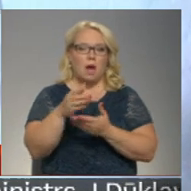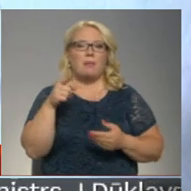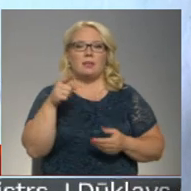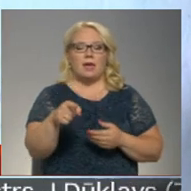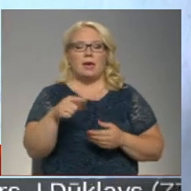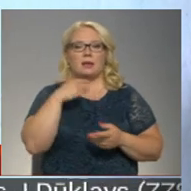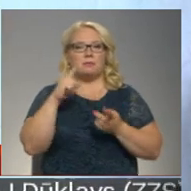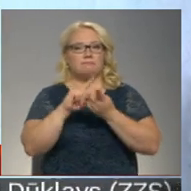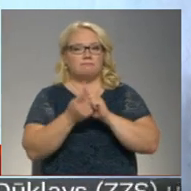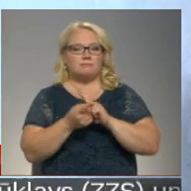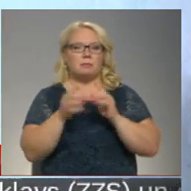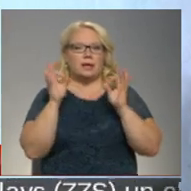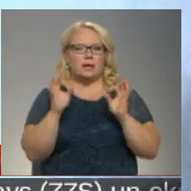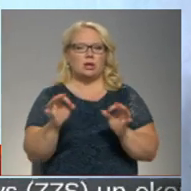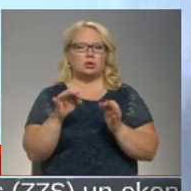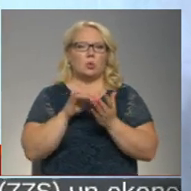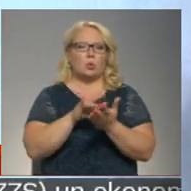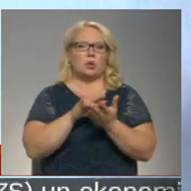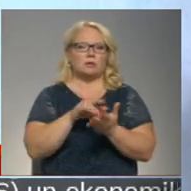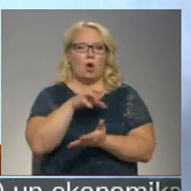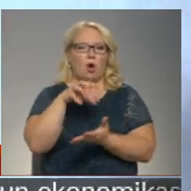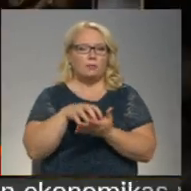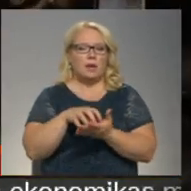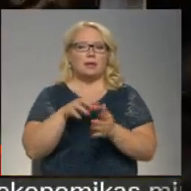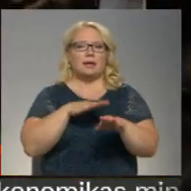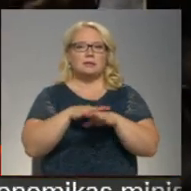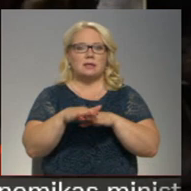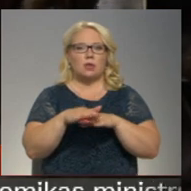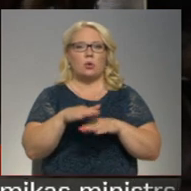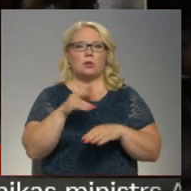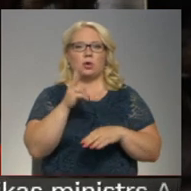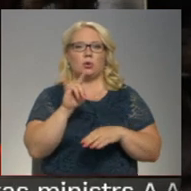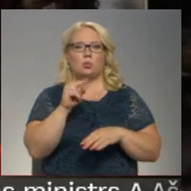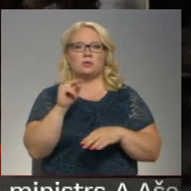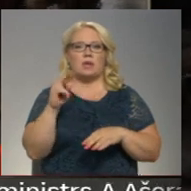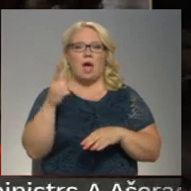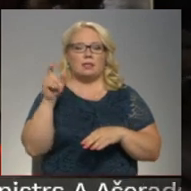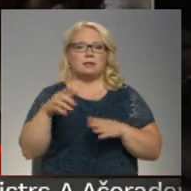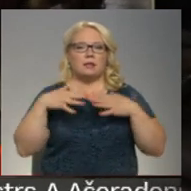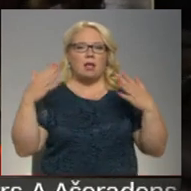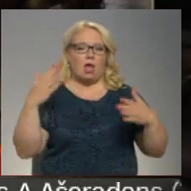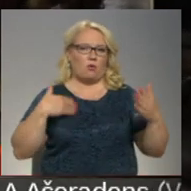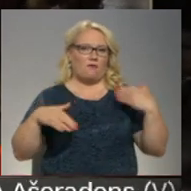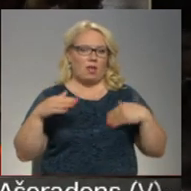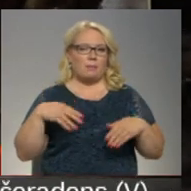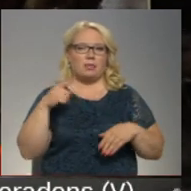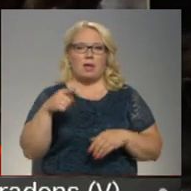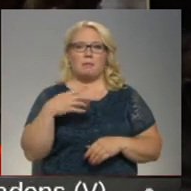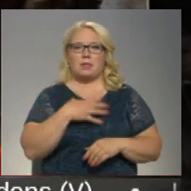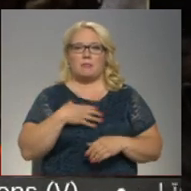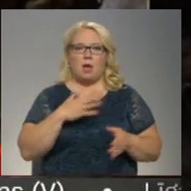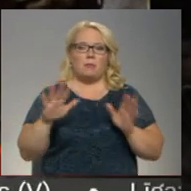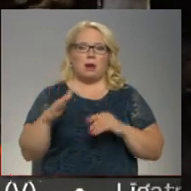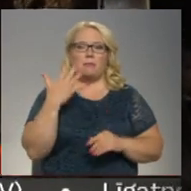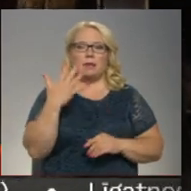to pārvērst par īstu turismu objektu, tādējādi īstenojot Lūcijas Ķuzānas lielāko vēlmi. Tām gan nepieciešami ap